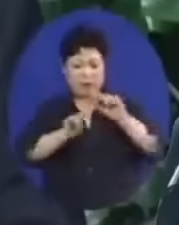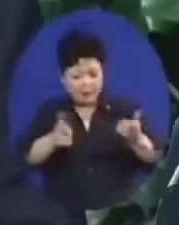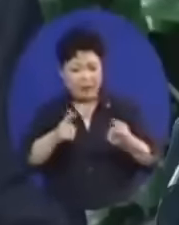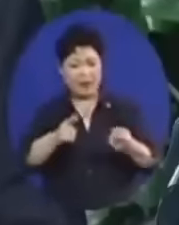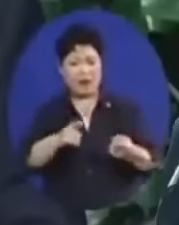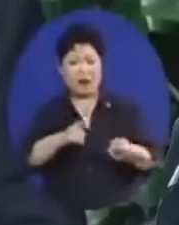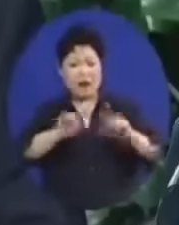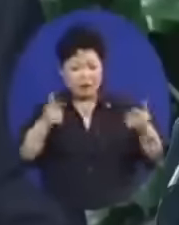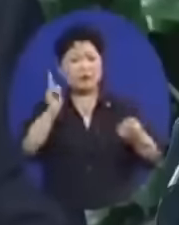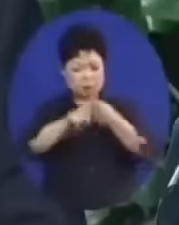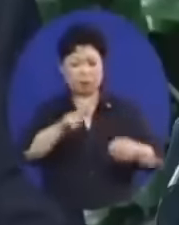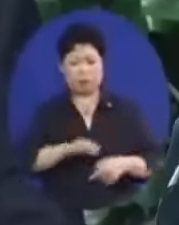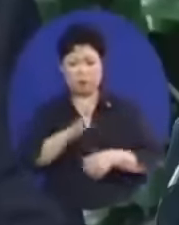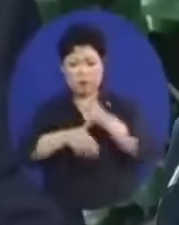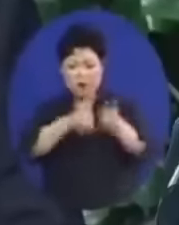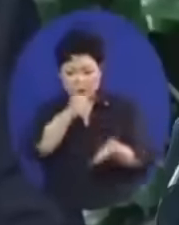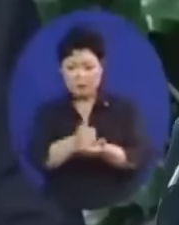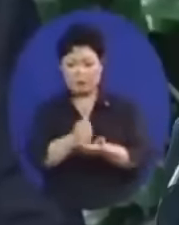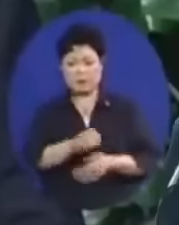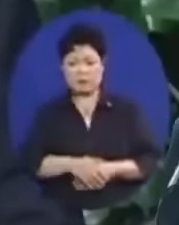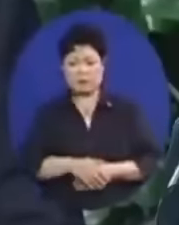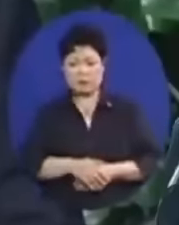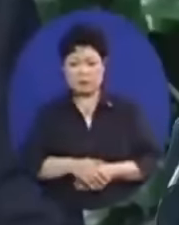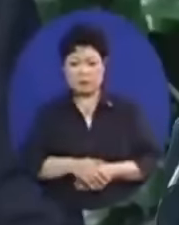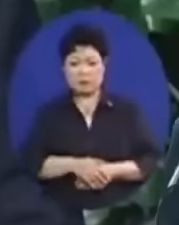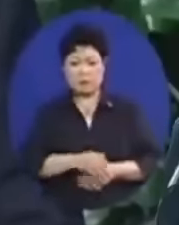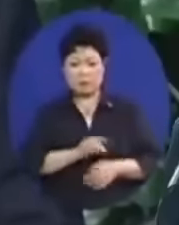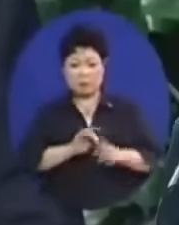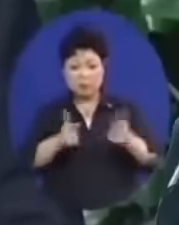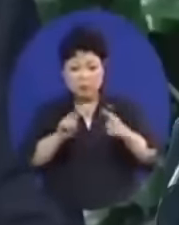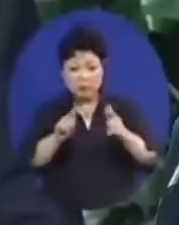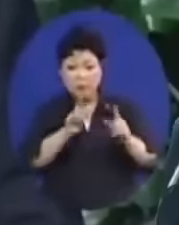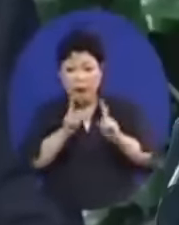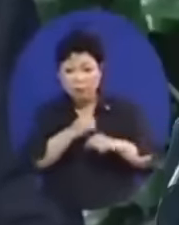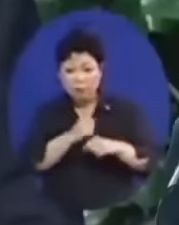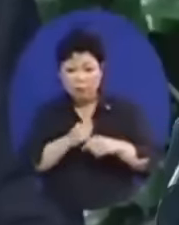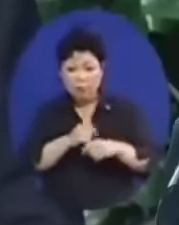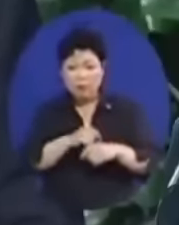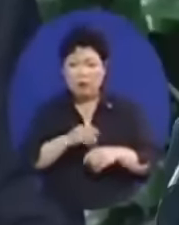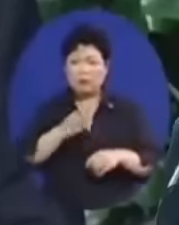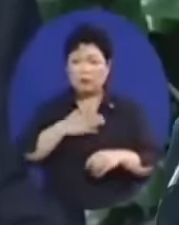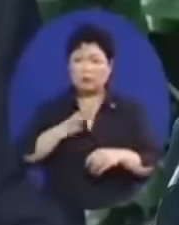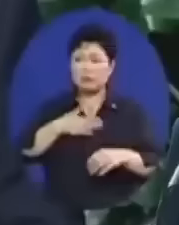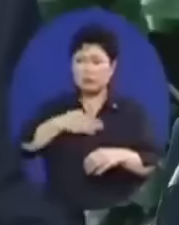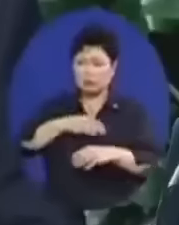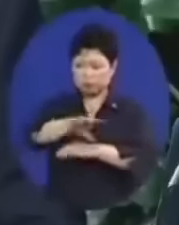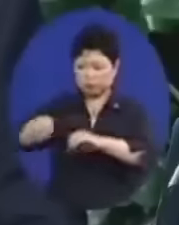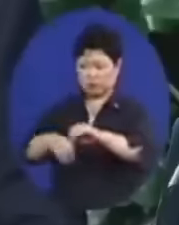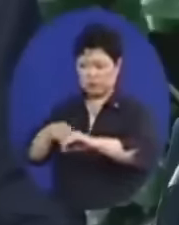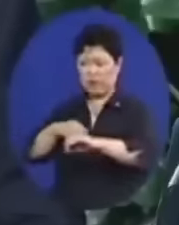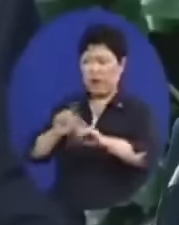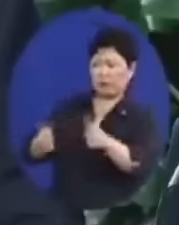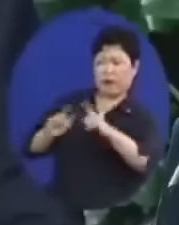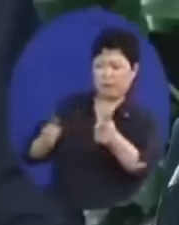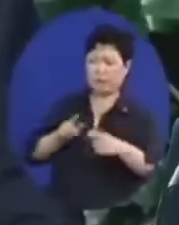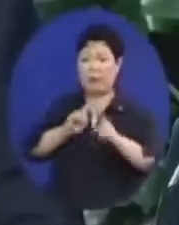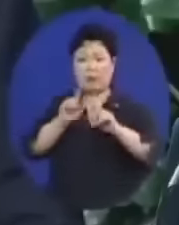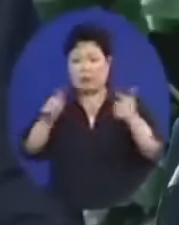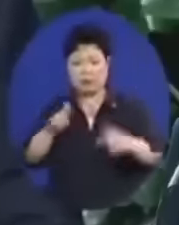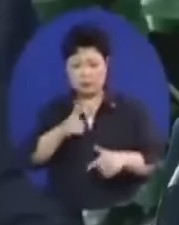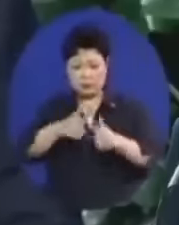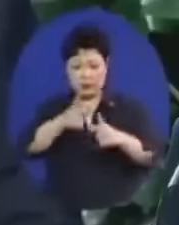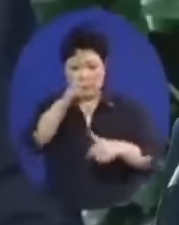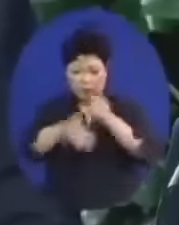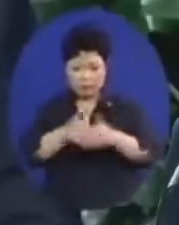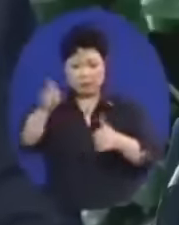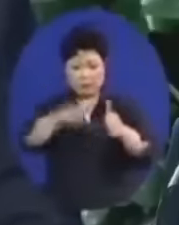겁니다. 근데 하나님이 그렇지 않다는 말 안 했는데도 불구하고 자기가 자꾸 그렇지 않다고 말하면 안 되는 것입니다. 하나님이 채찍에 맞음으로 나았다고